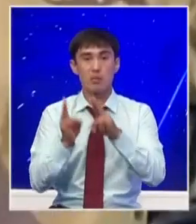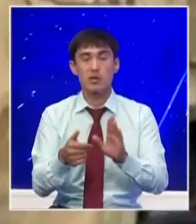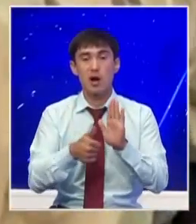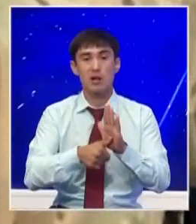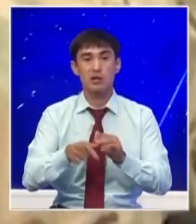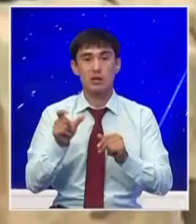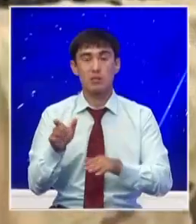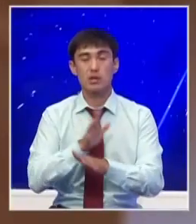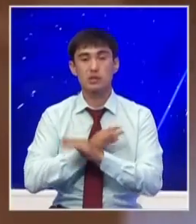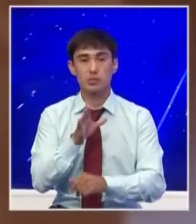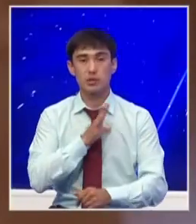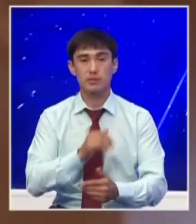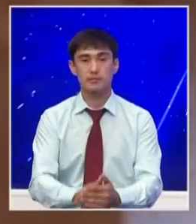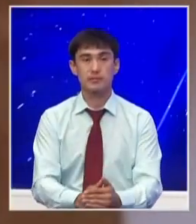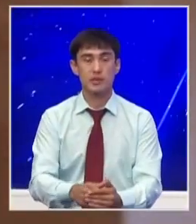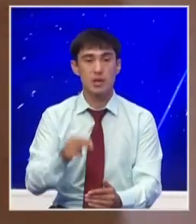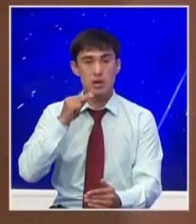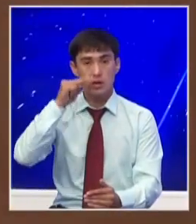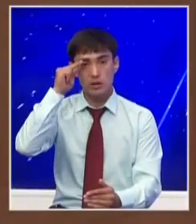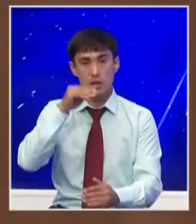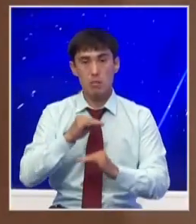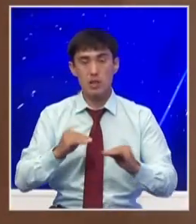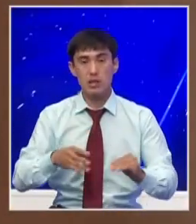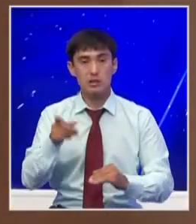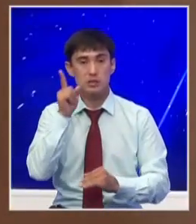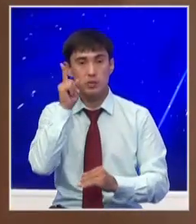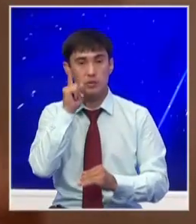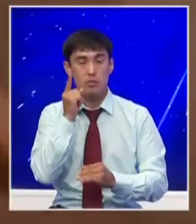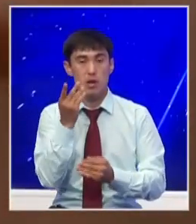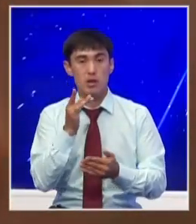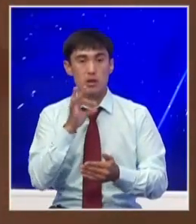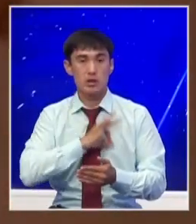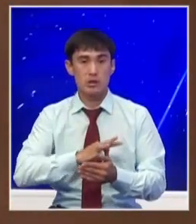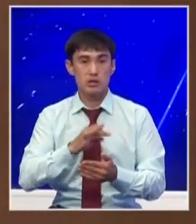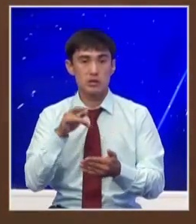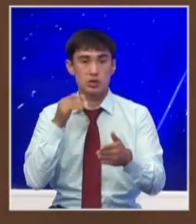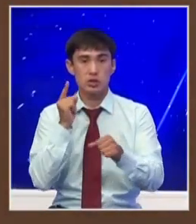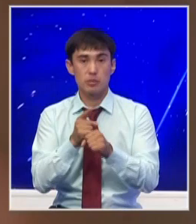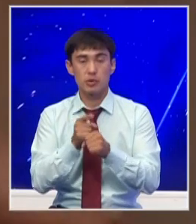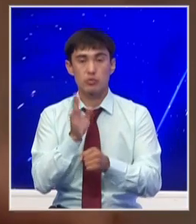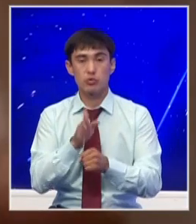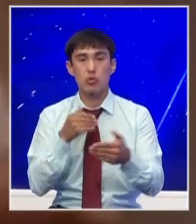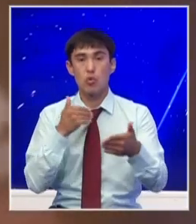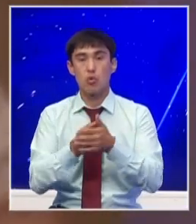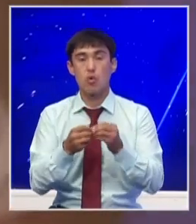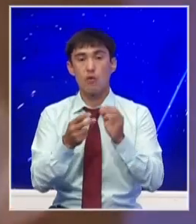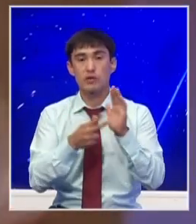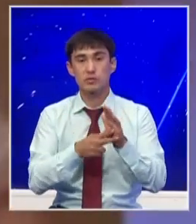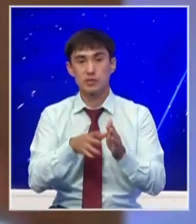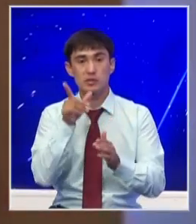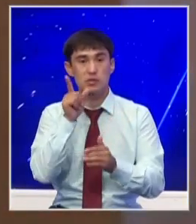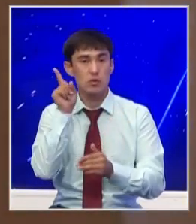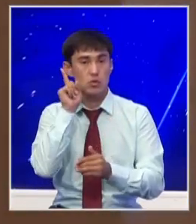қаза тапқан болатын. Қытай балалардың смартфон пайдалануын шектемек. Қытайдың кибергеңістік әкімшілігі 18 жасқа толмағандардың